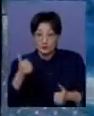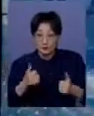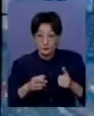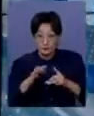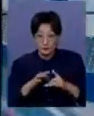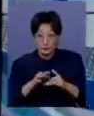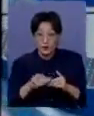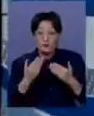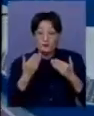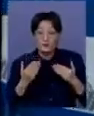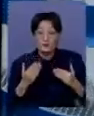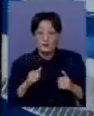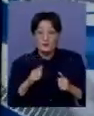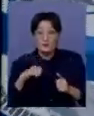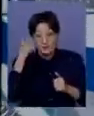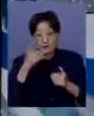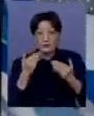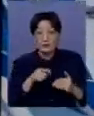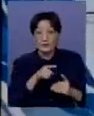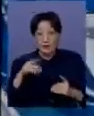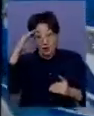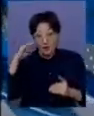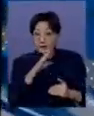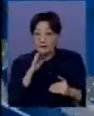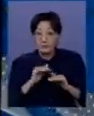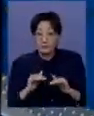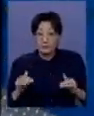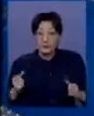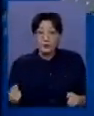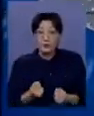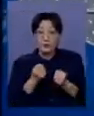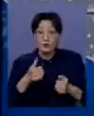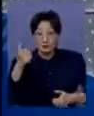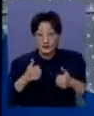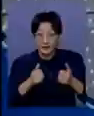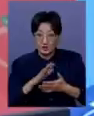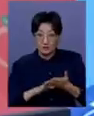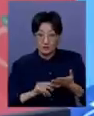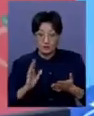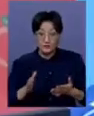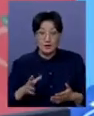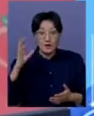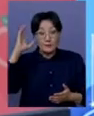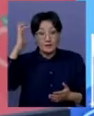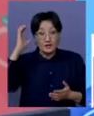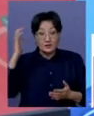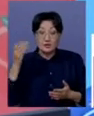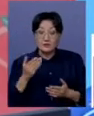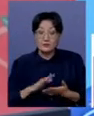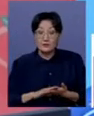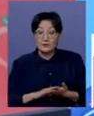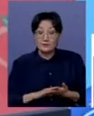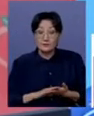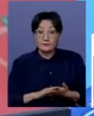ұйымдастырыпты. Оның соңы жылдың аяғына дейін ана мен баланы қолдау марафонына ұласпақ. Психологиялық жақтан